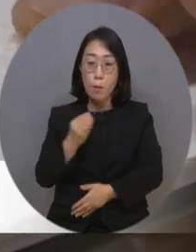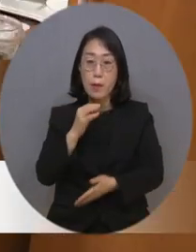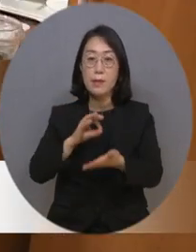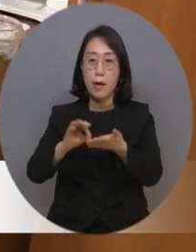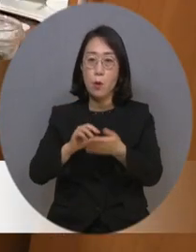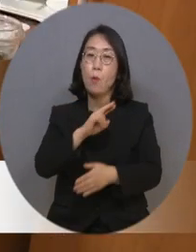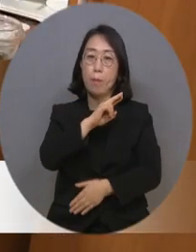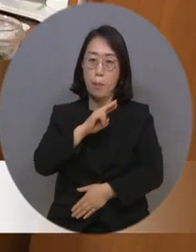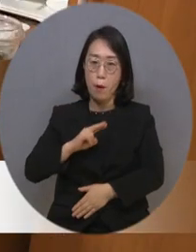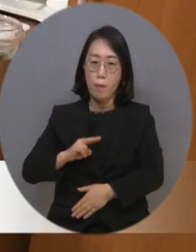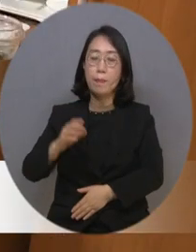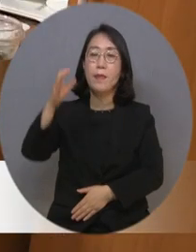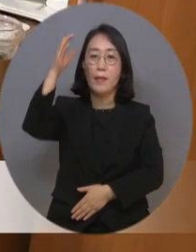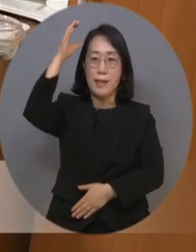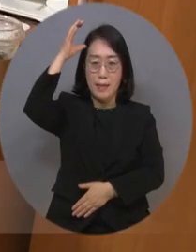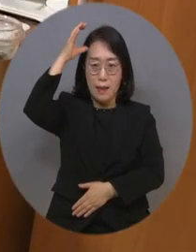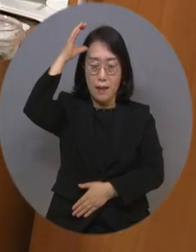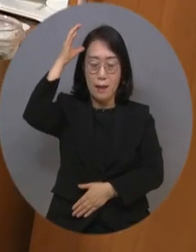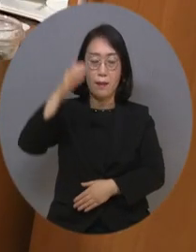더욱 편리해질 것으로 기대됩니다